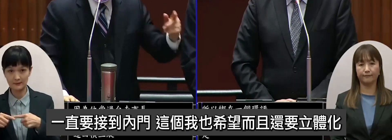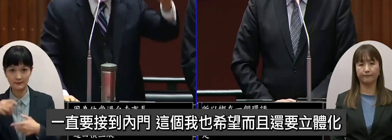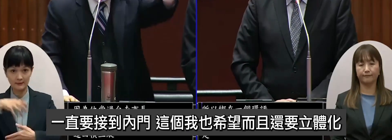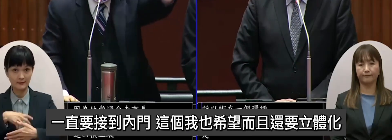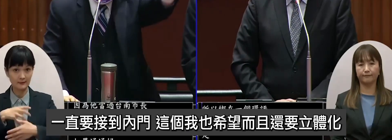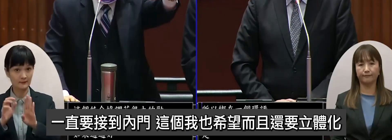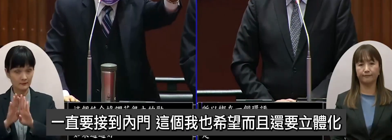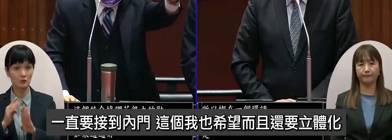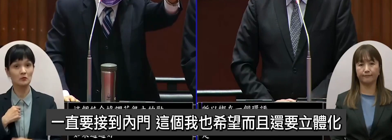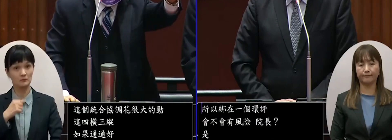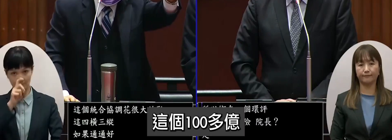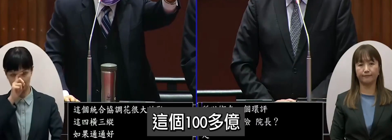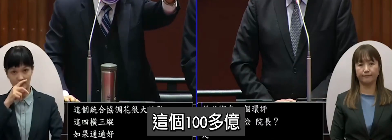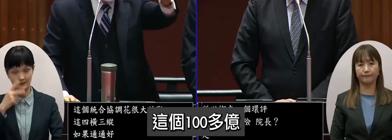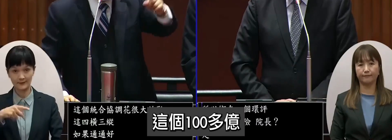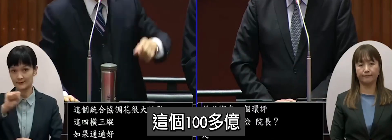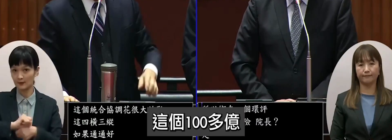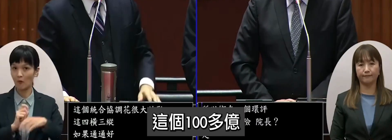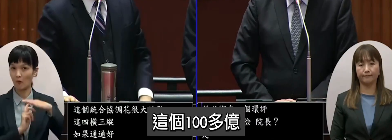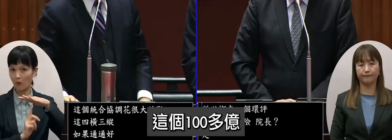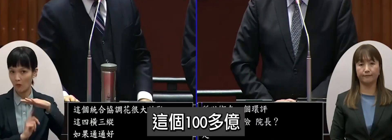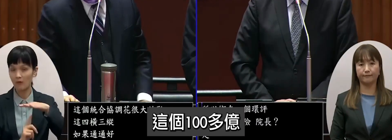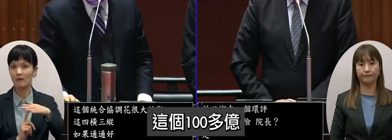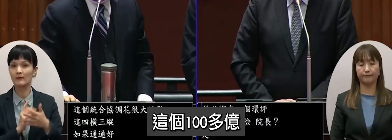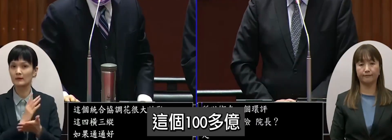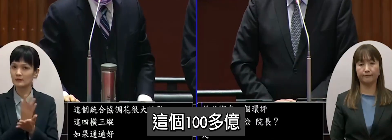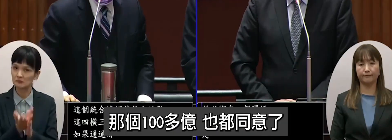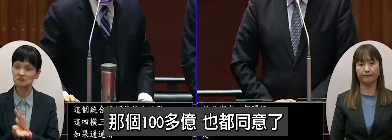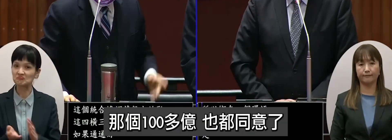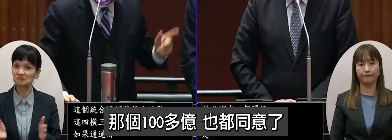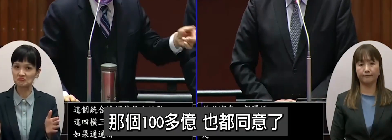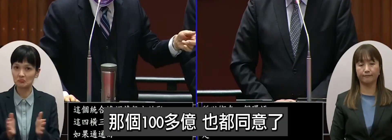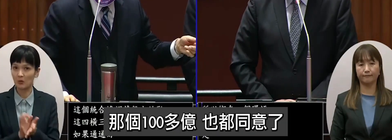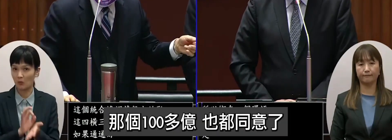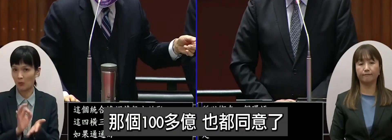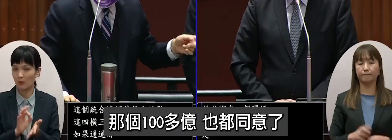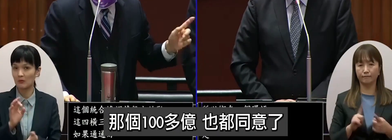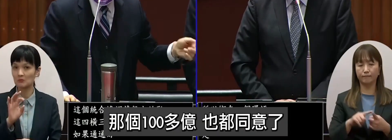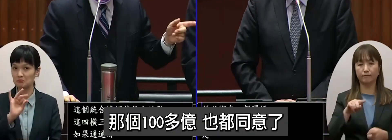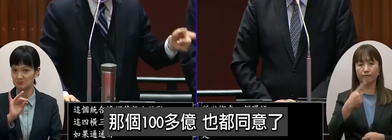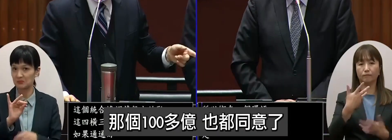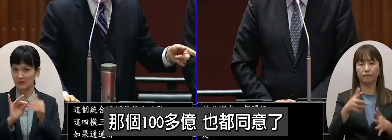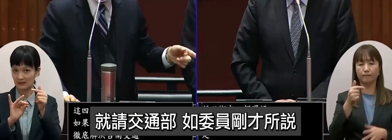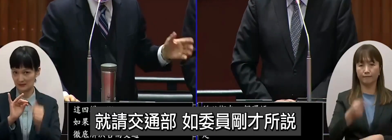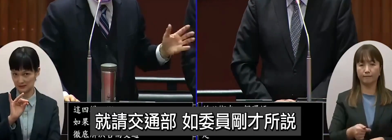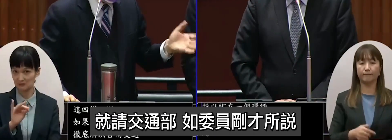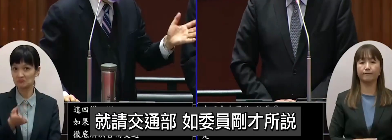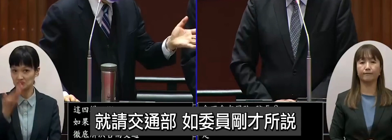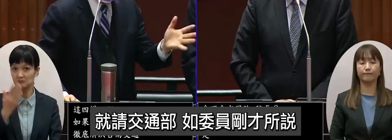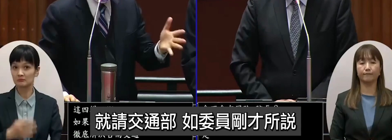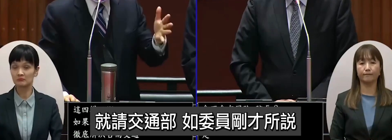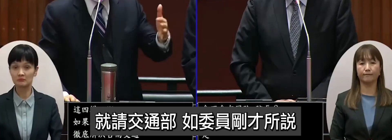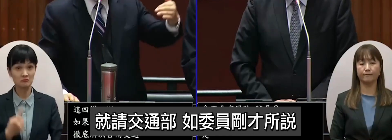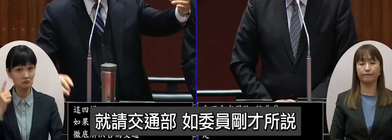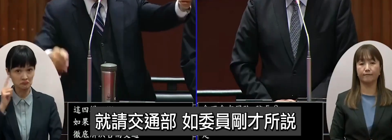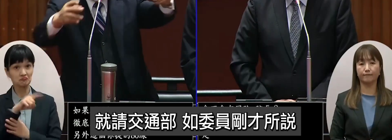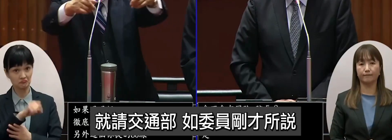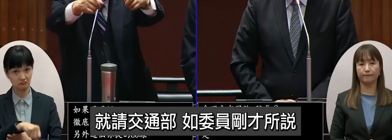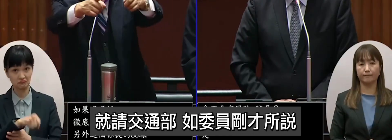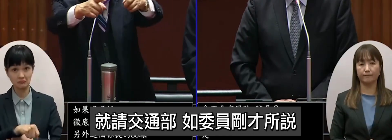望，而且还要立体化。 对， 这个要100多亿哦。 那加100多亿， 也都同意了。那就请交